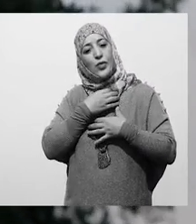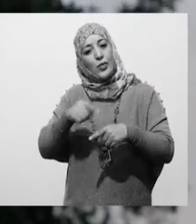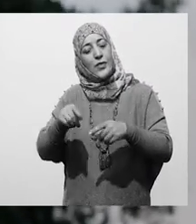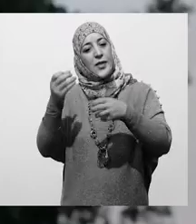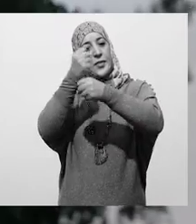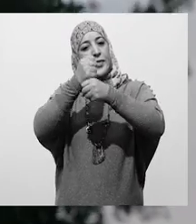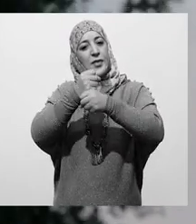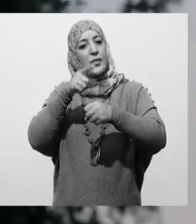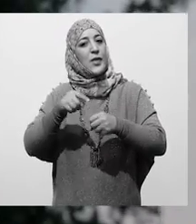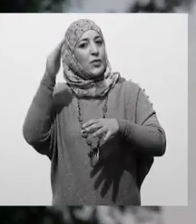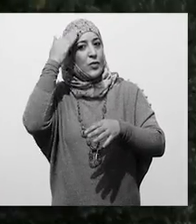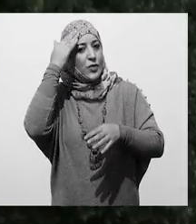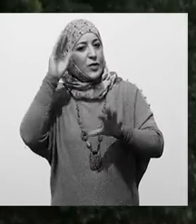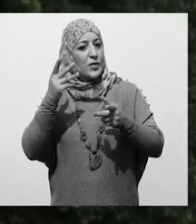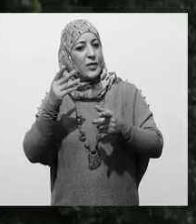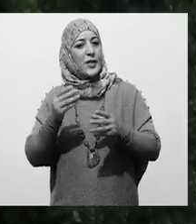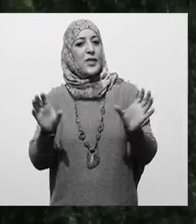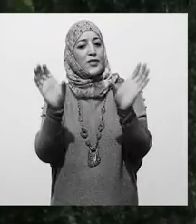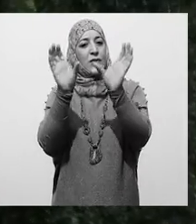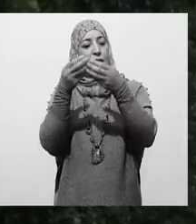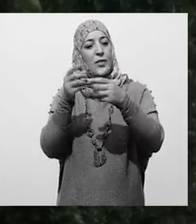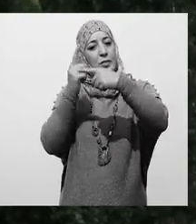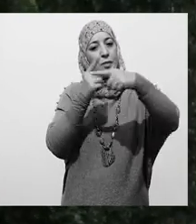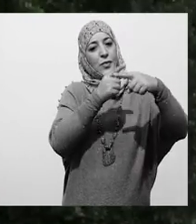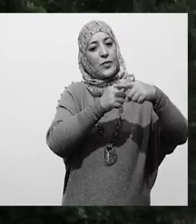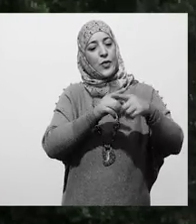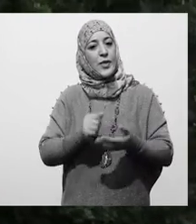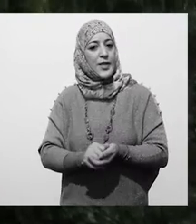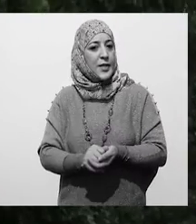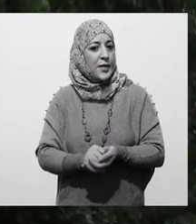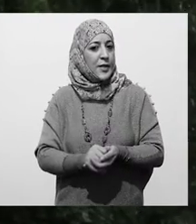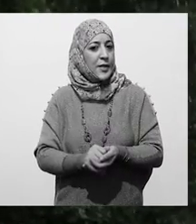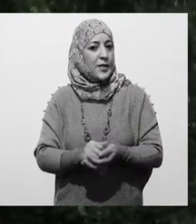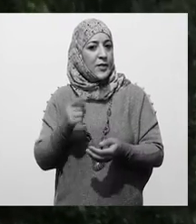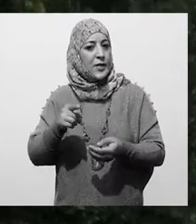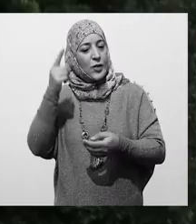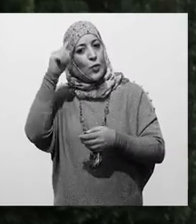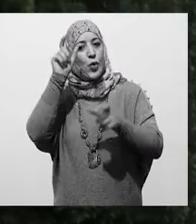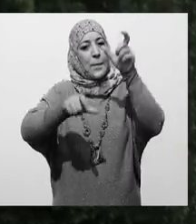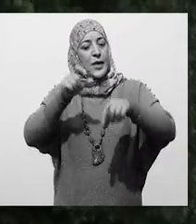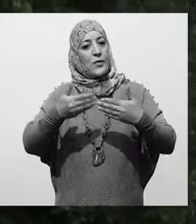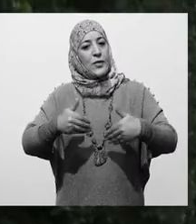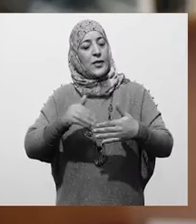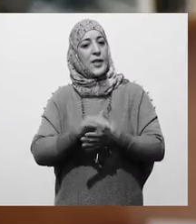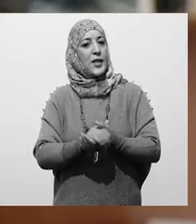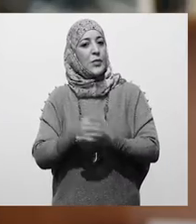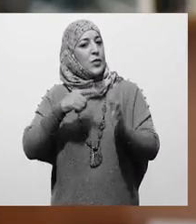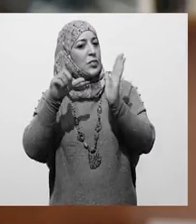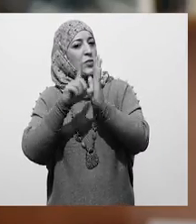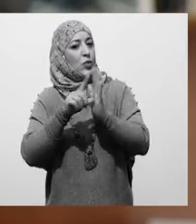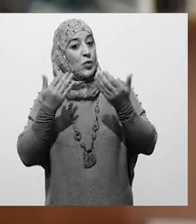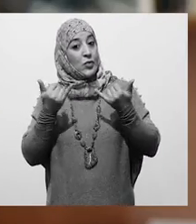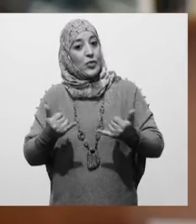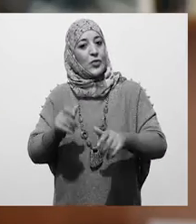place d'une commission au sein de l'Assemblée représentative du peuple dédiée aux personnes handicapées. Les lois